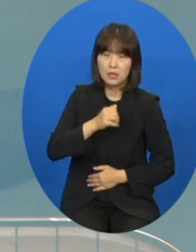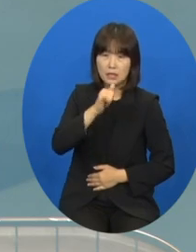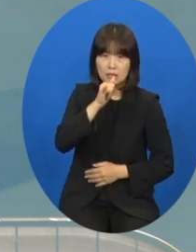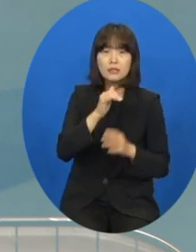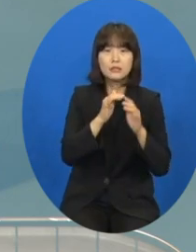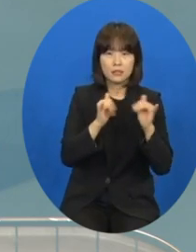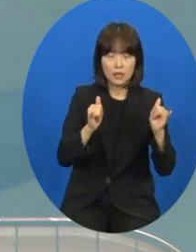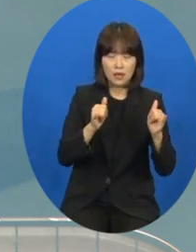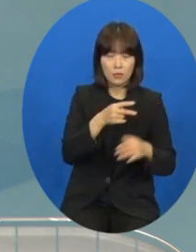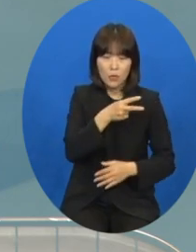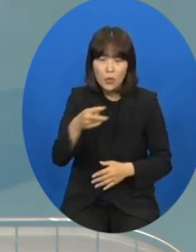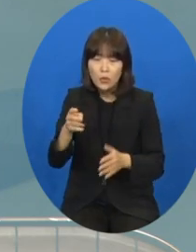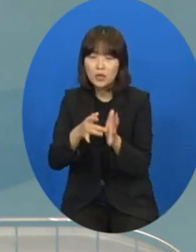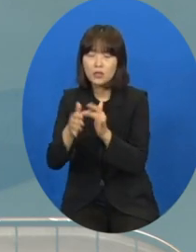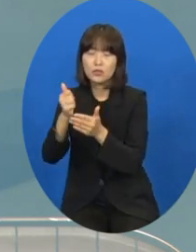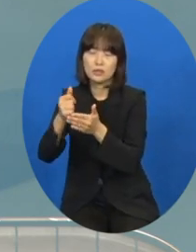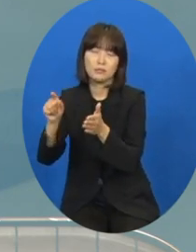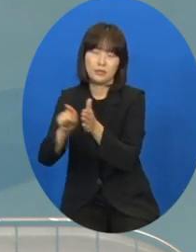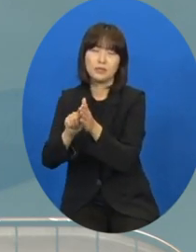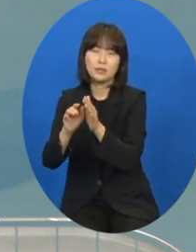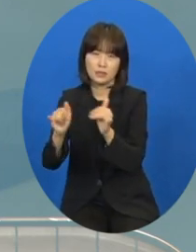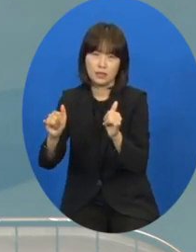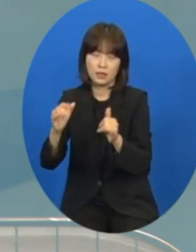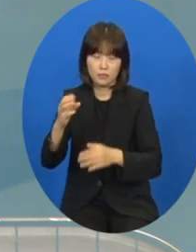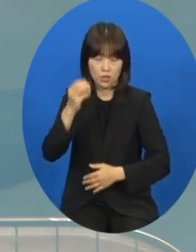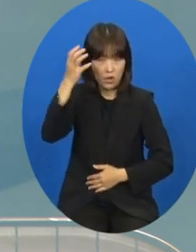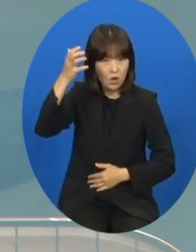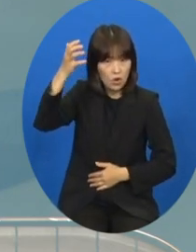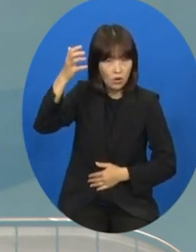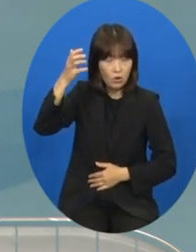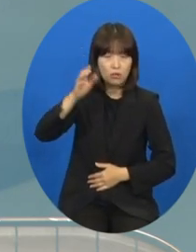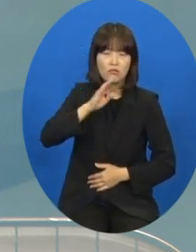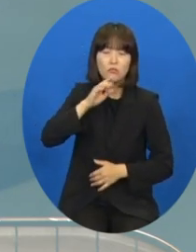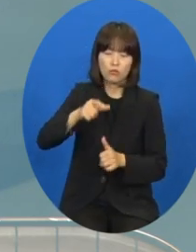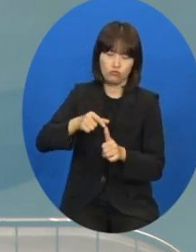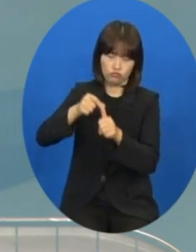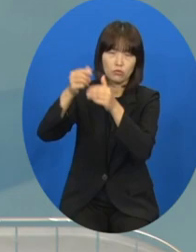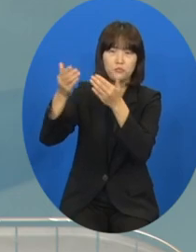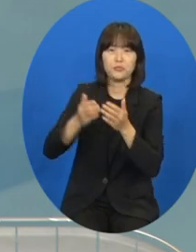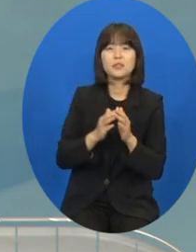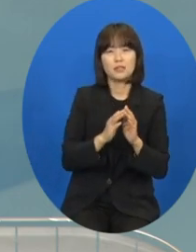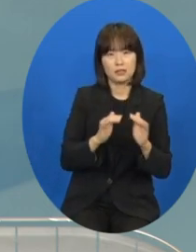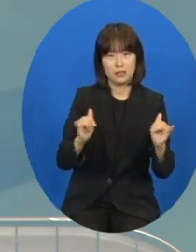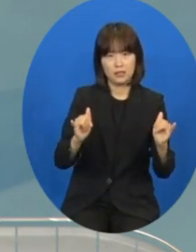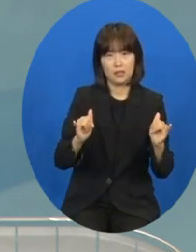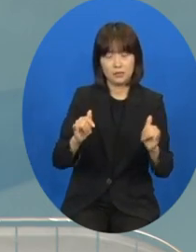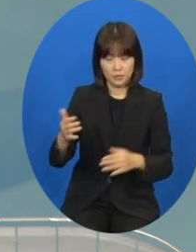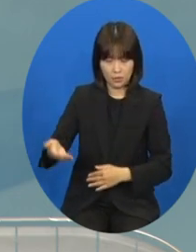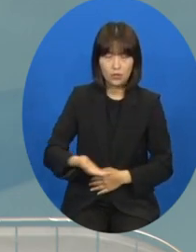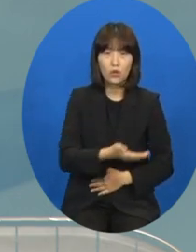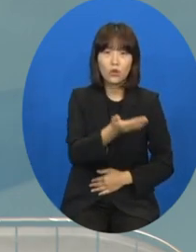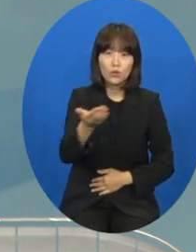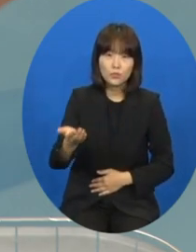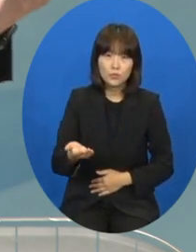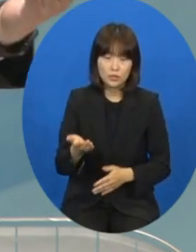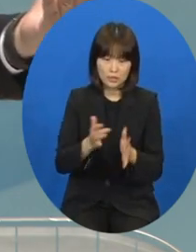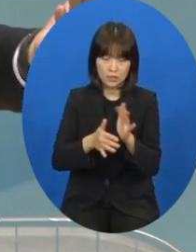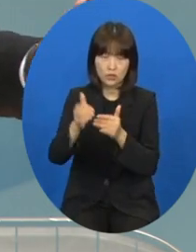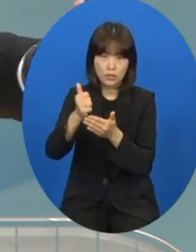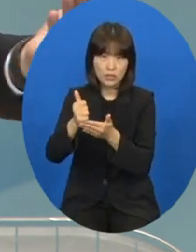예수 믿는 사람입니다. 성령으로 정말 구원받은 사람이에요. 여러분에게는